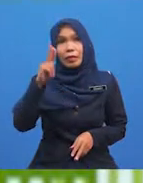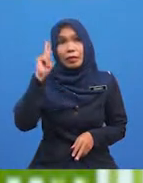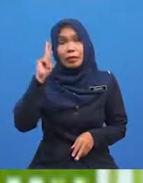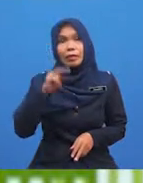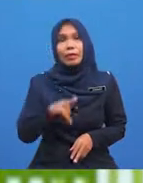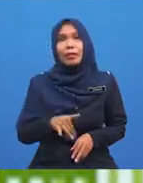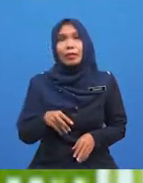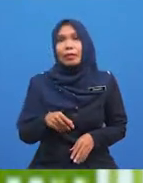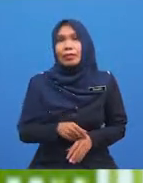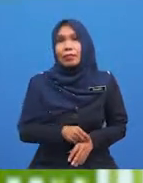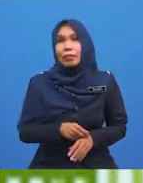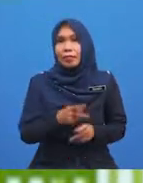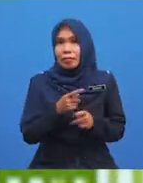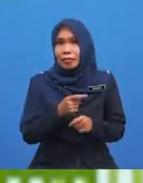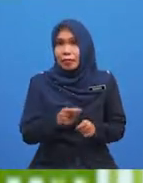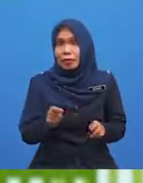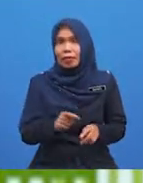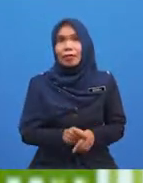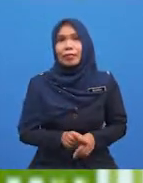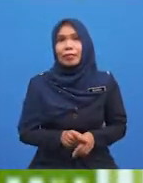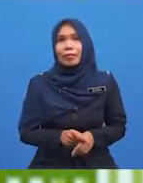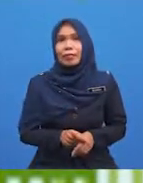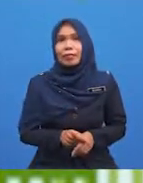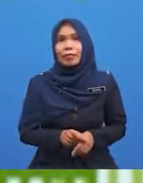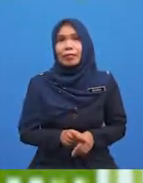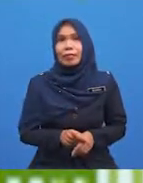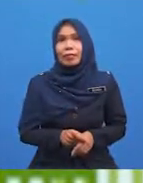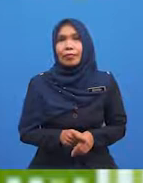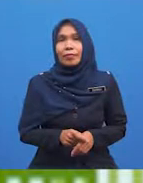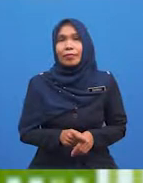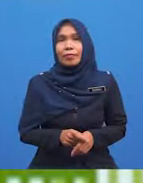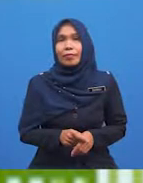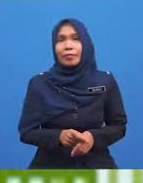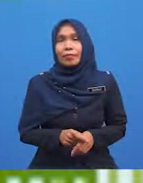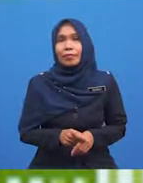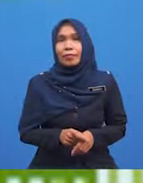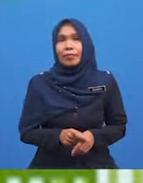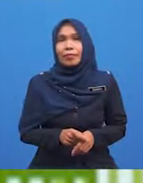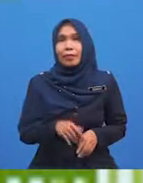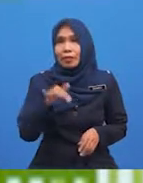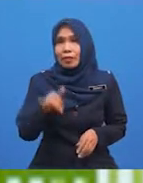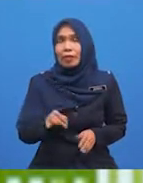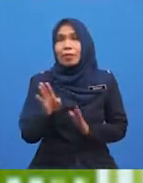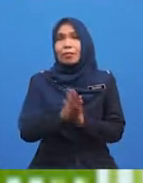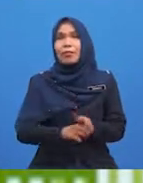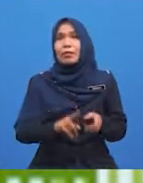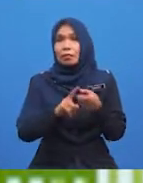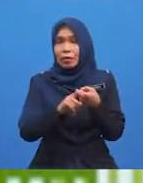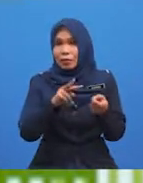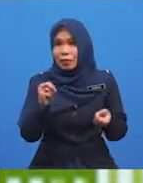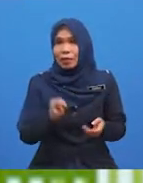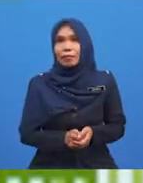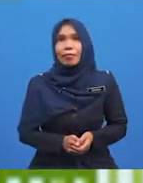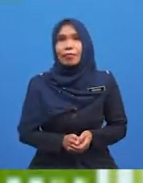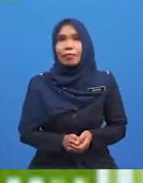Ya, perkara-perkara tersebut adalah berkaitan dengan kedaulatan, bidang